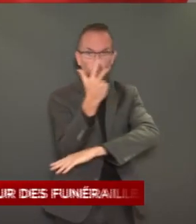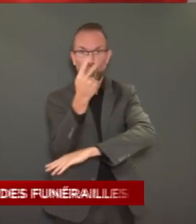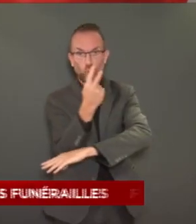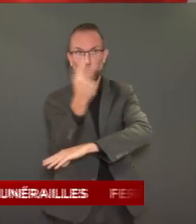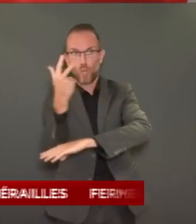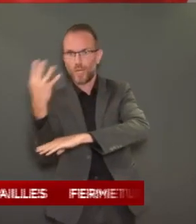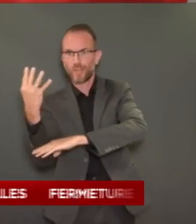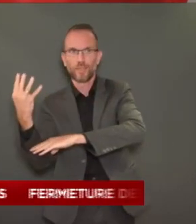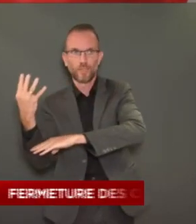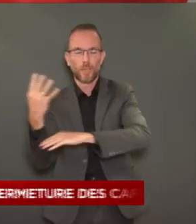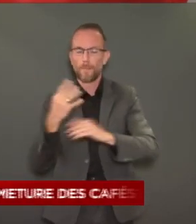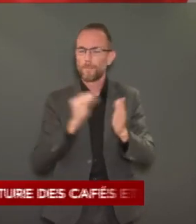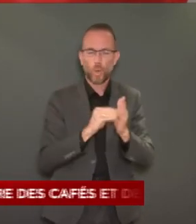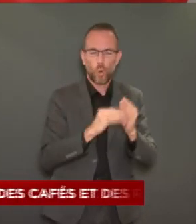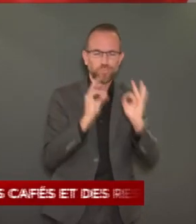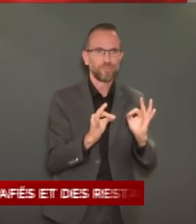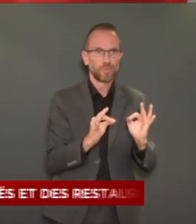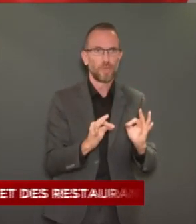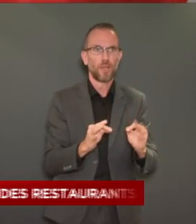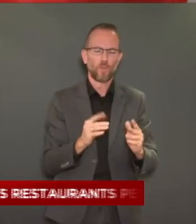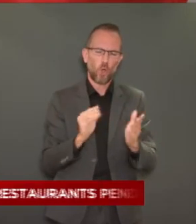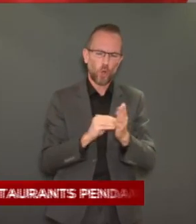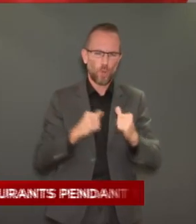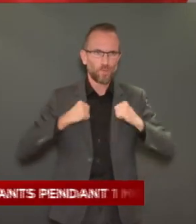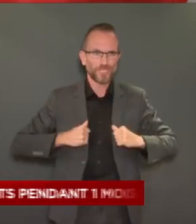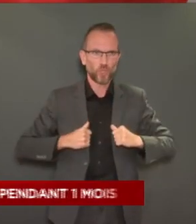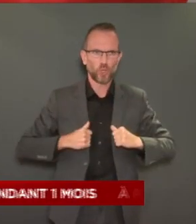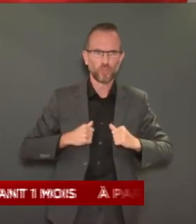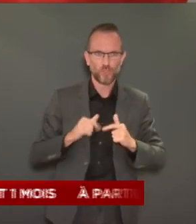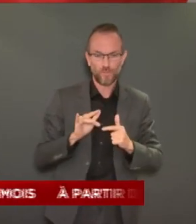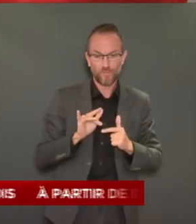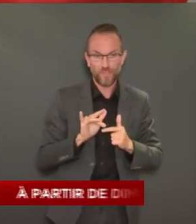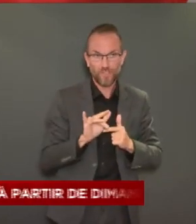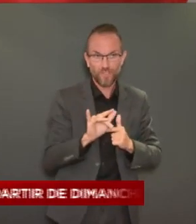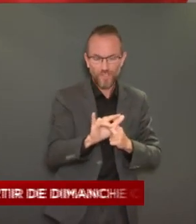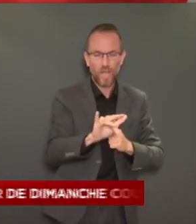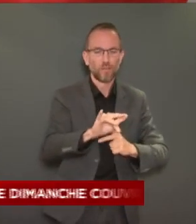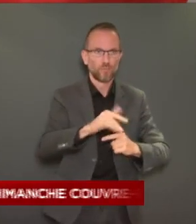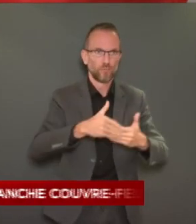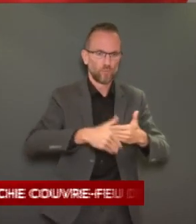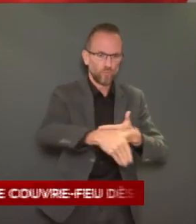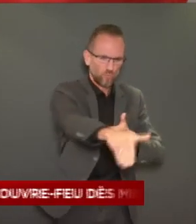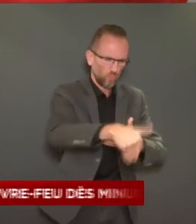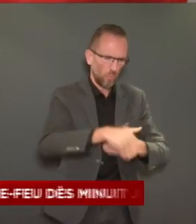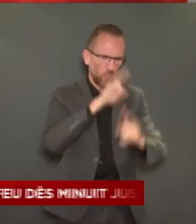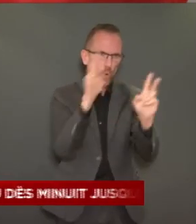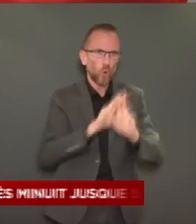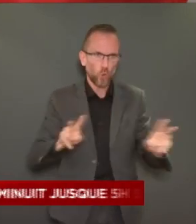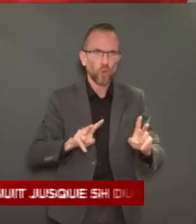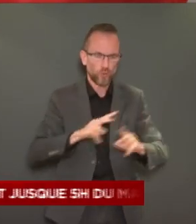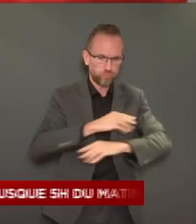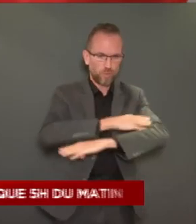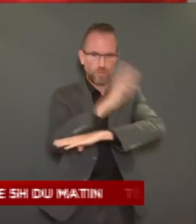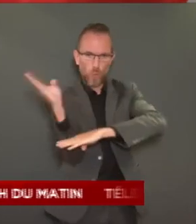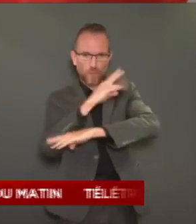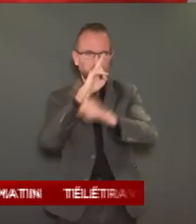sera finalisé, on aura ce baromètre. Donc, il n'y a pas encore de baromètre qui est mis au point aujourd'hui, on n'a pas eu le temps, ça